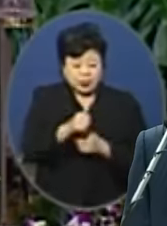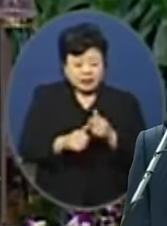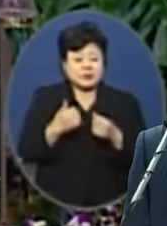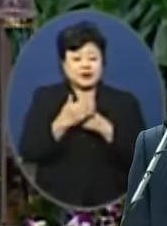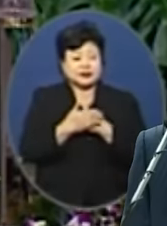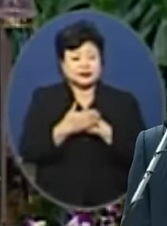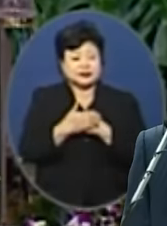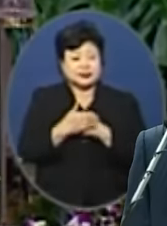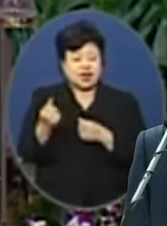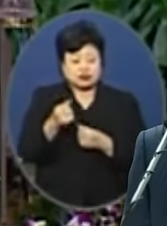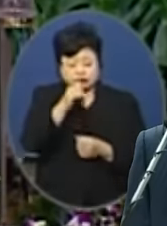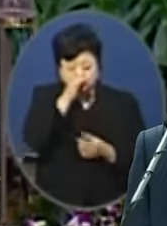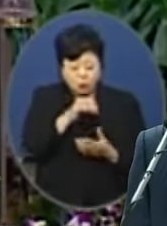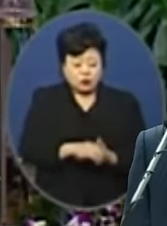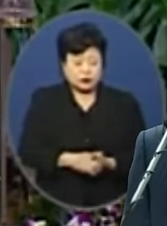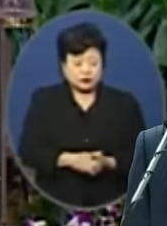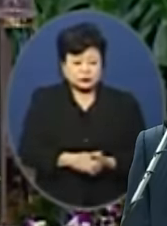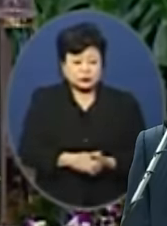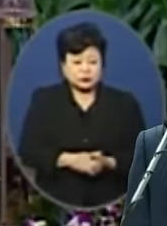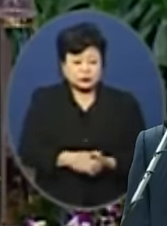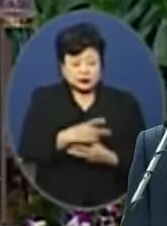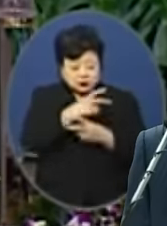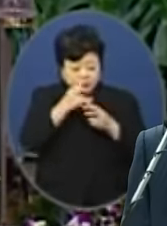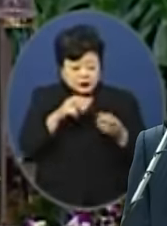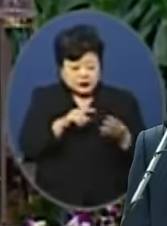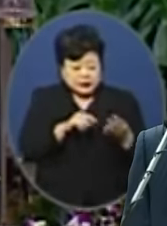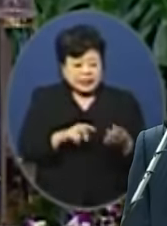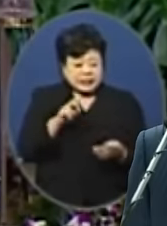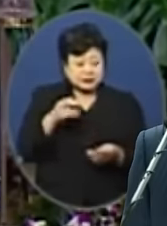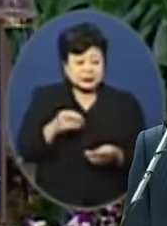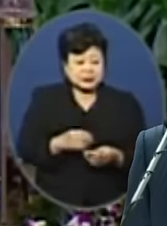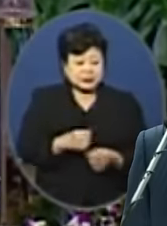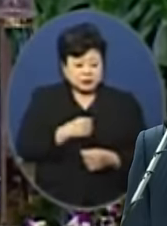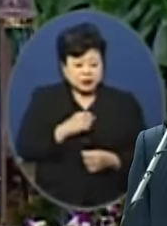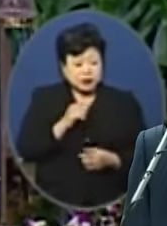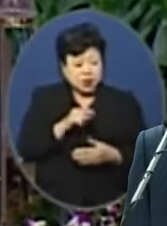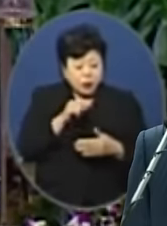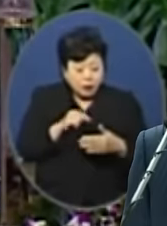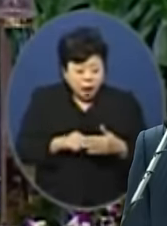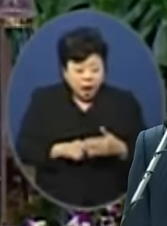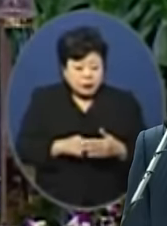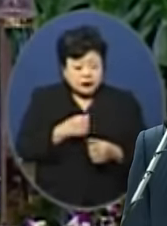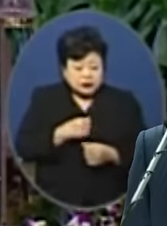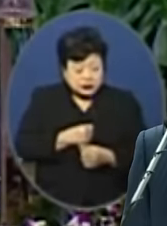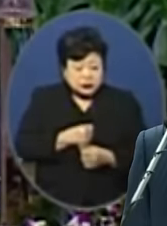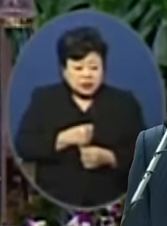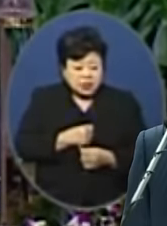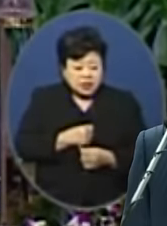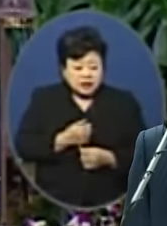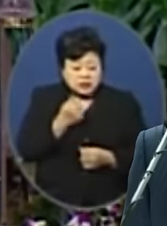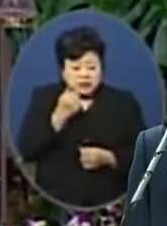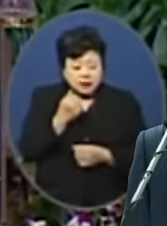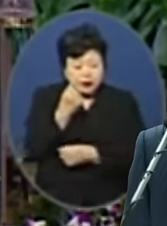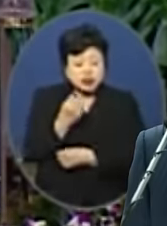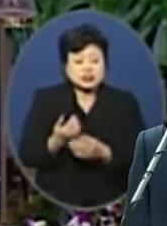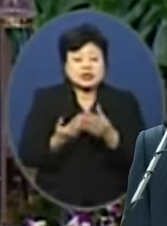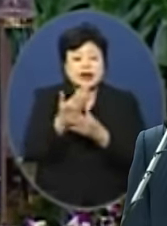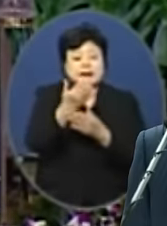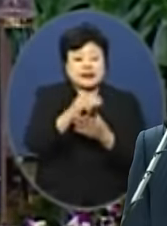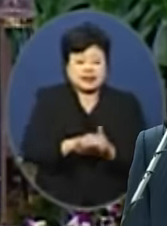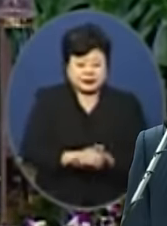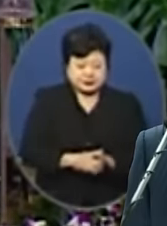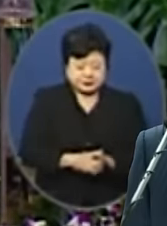하나님의 은혜를 소유할 수 있는 것입니다. 잠언서 4장 23절에 모든 지킬 만한 것 중에 더욱 내 마음을 지켜라. 생명이 그러니 이에서